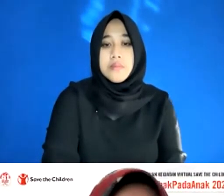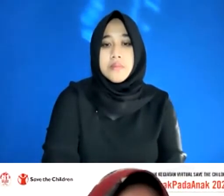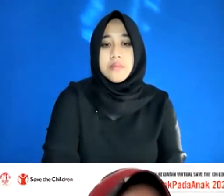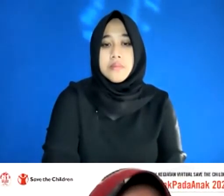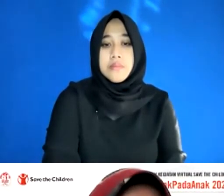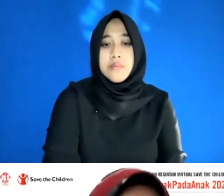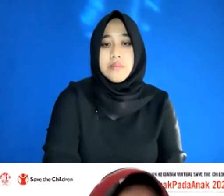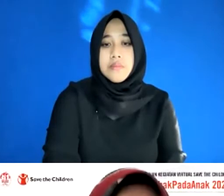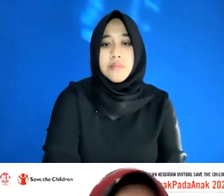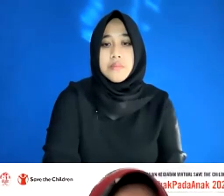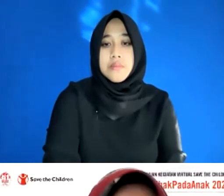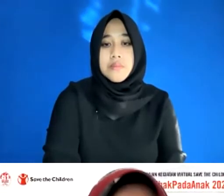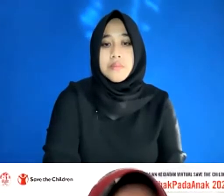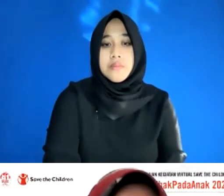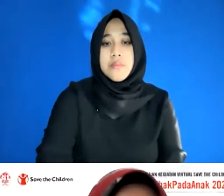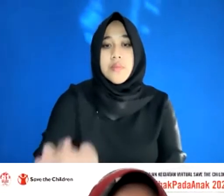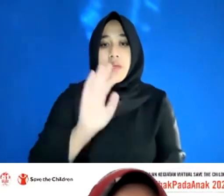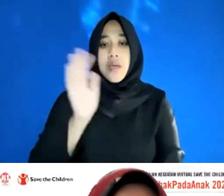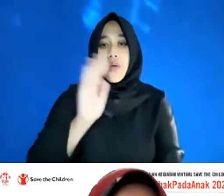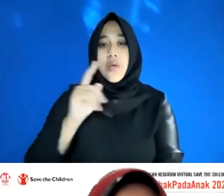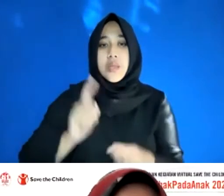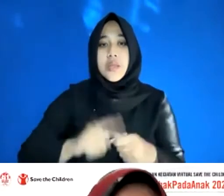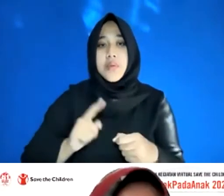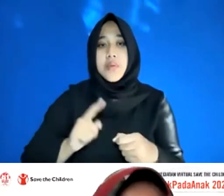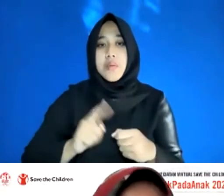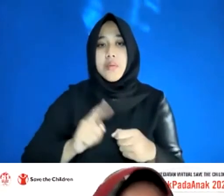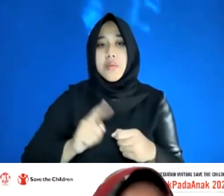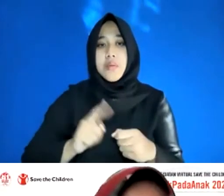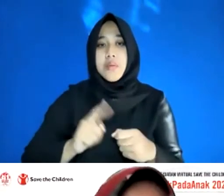Halo, teman-teman operator, boleh